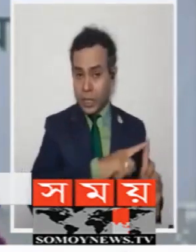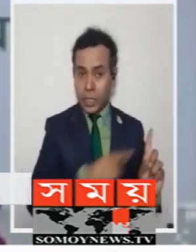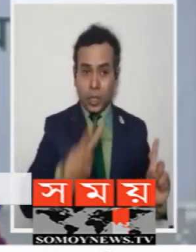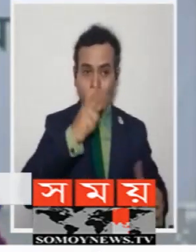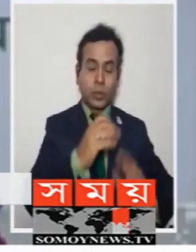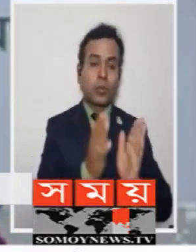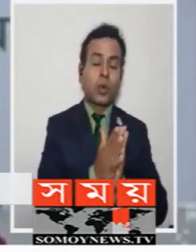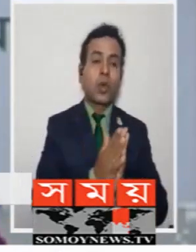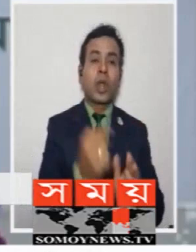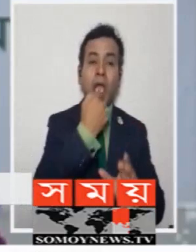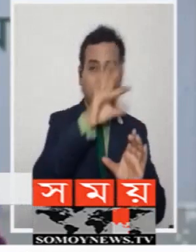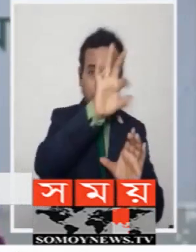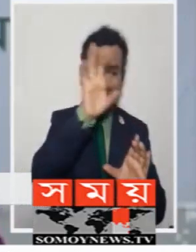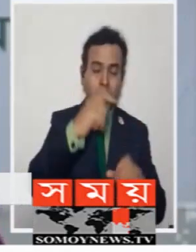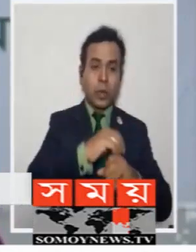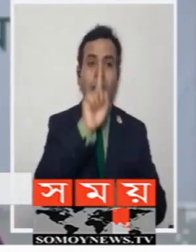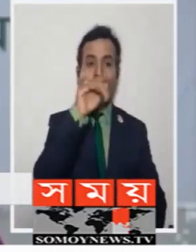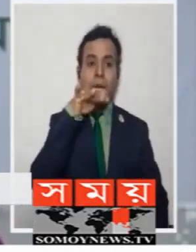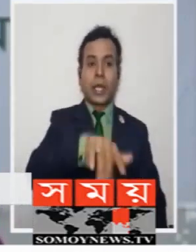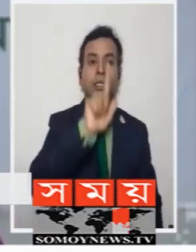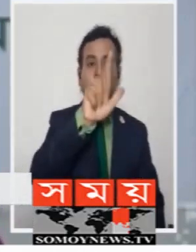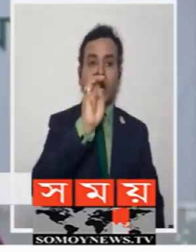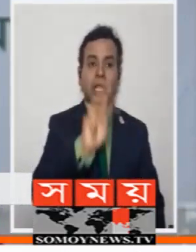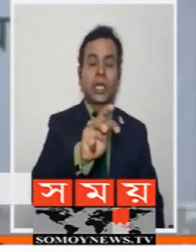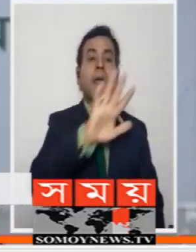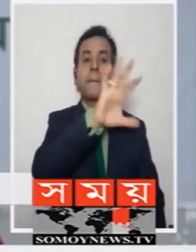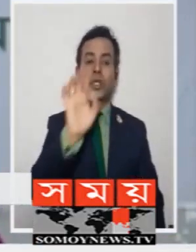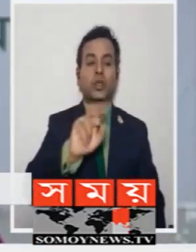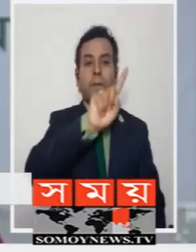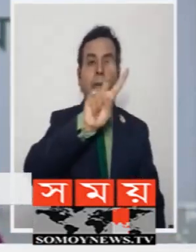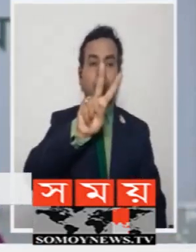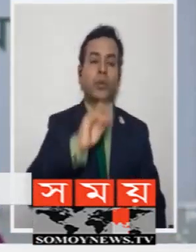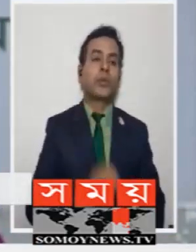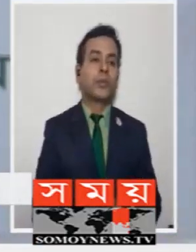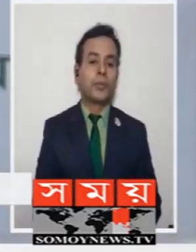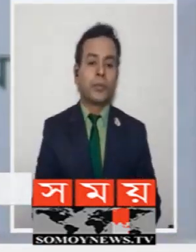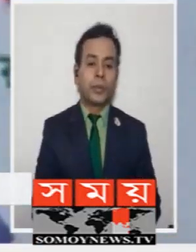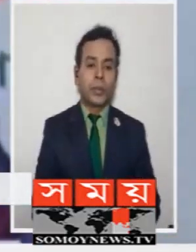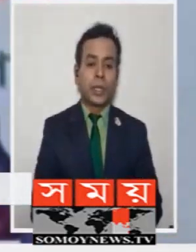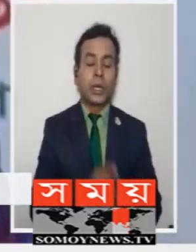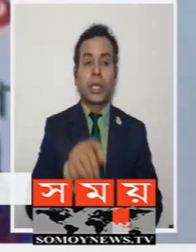1,60,512টি। আমরা যেই 41টি ল্যাবে নমুনা পরীক্ষা করেছি এবং